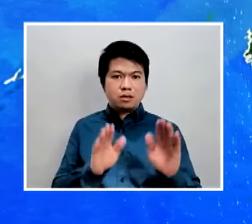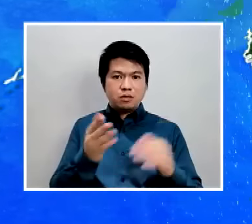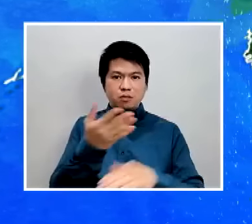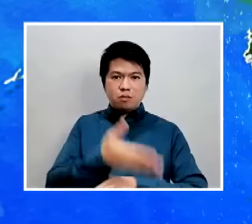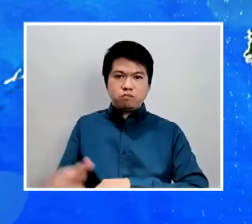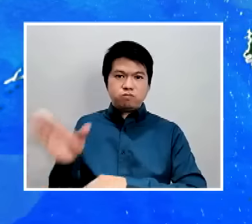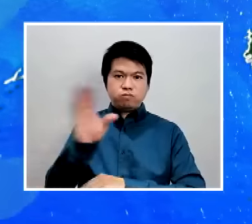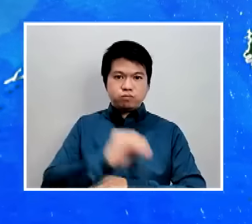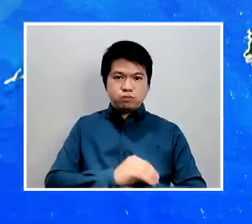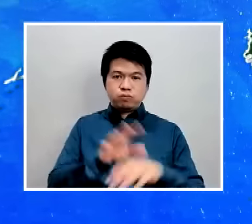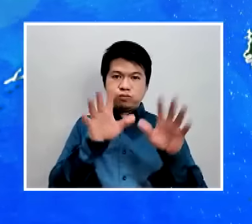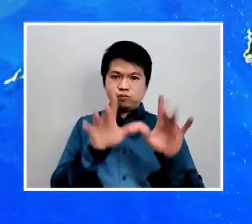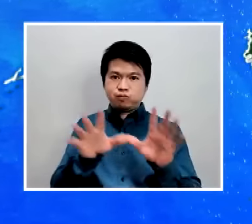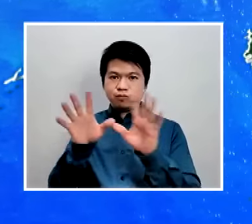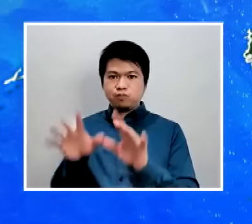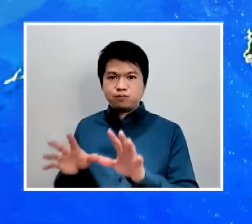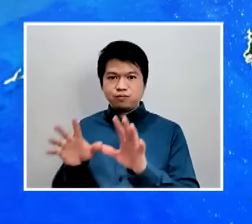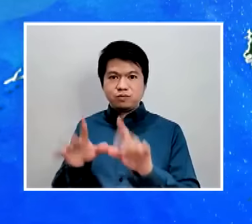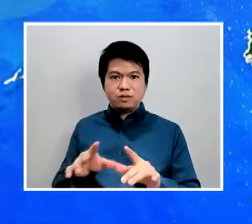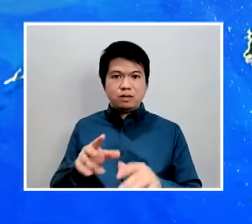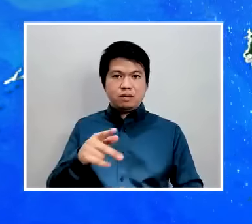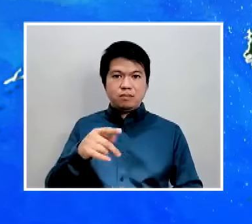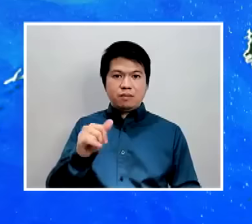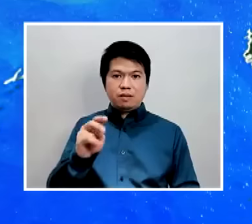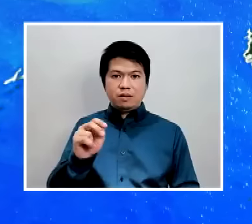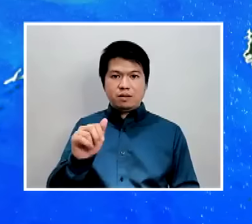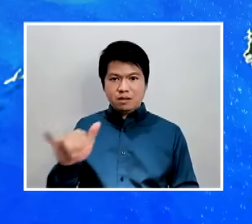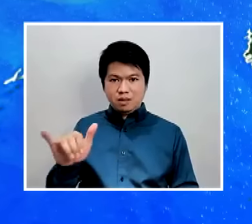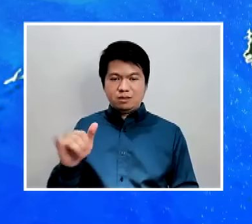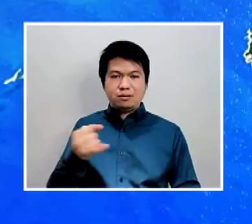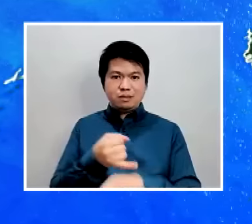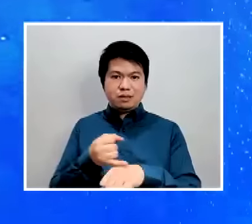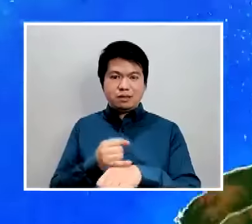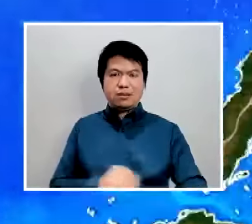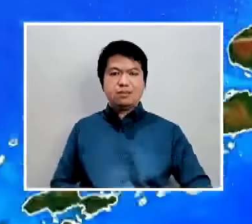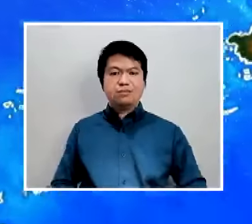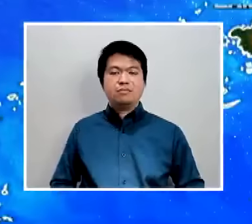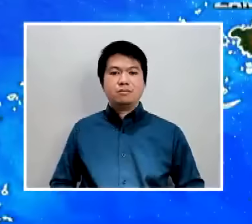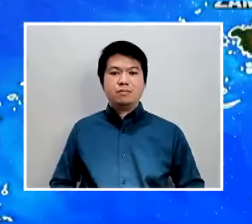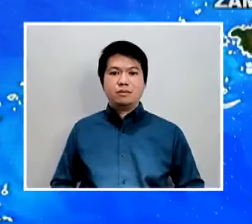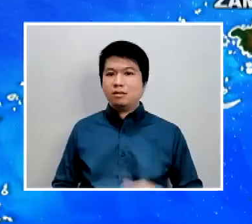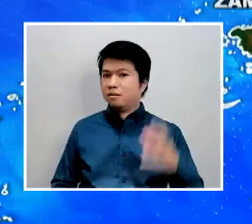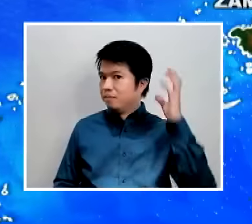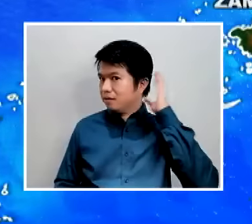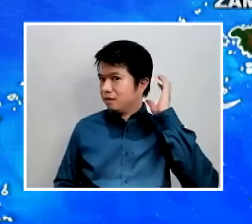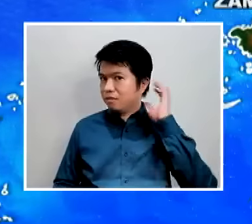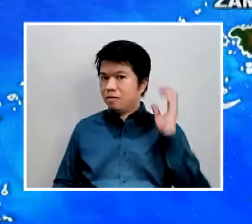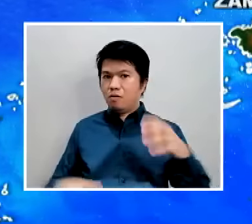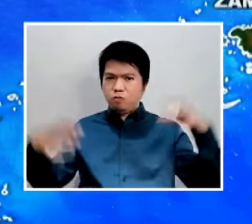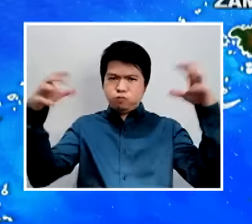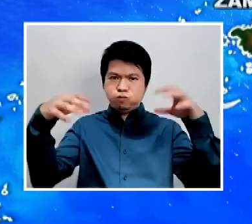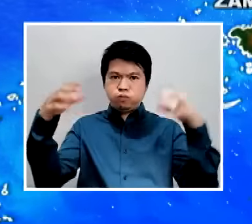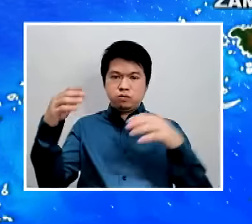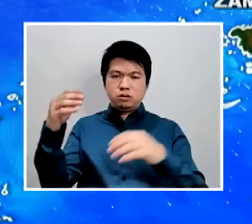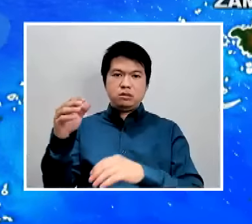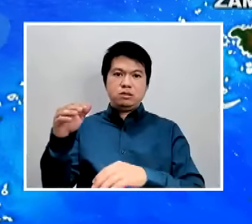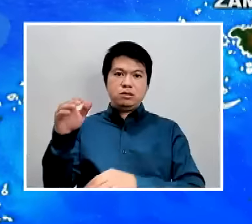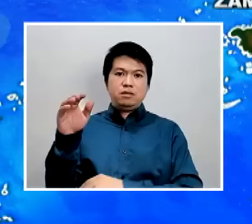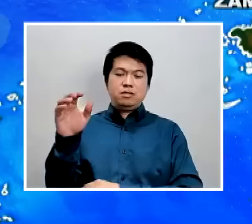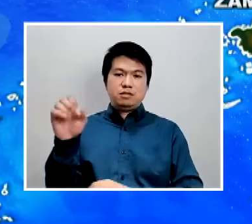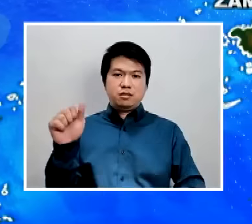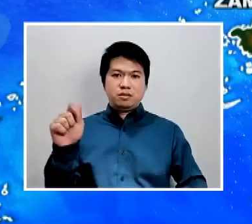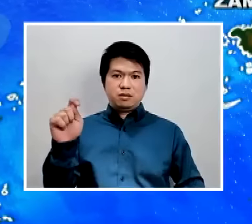sa iba't ibang bahagi ng Panay Island. Sa Mindanao, may kalakasan ang ulan Sabado ng hapon hanggang hapunan dito po sa bahagi